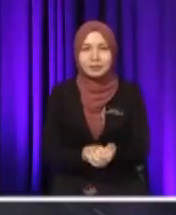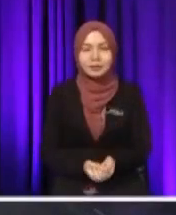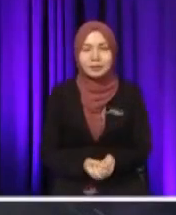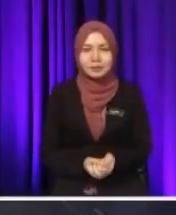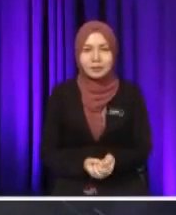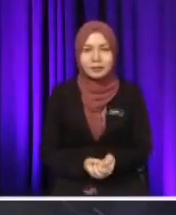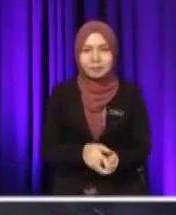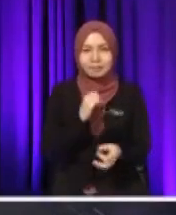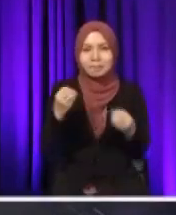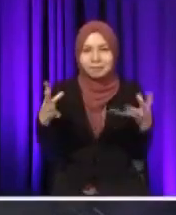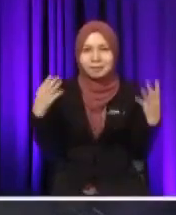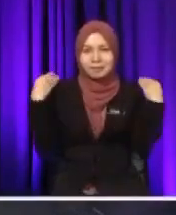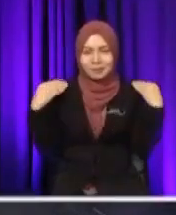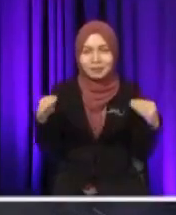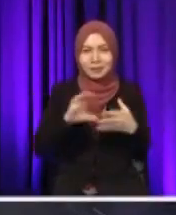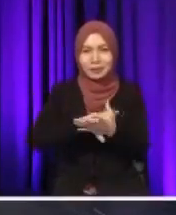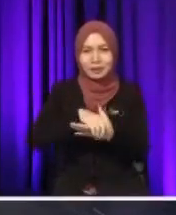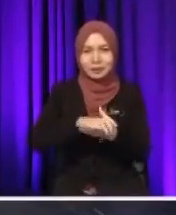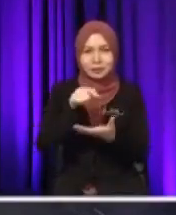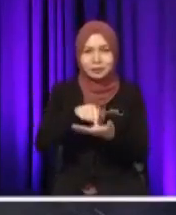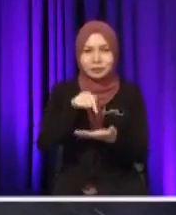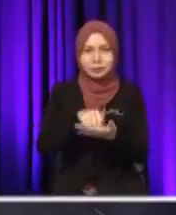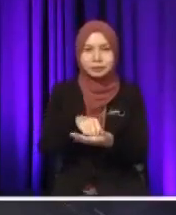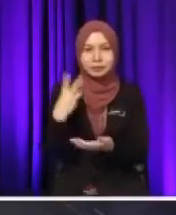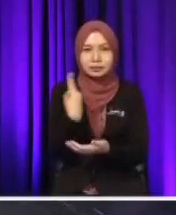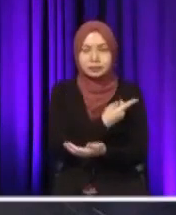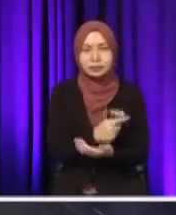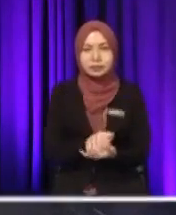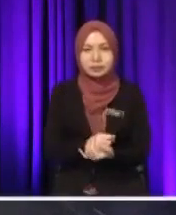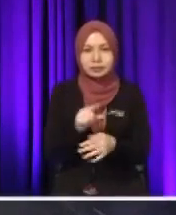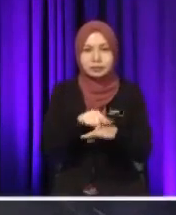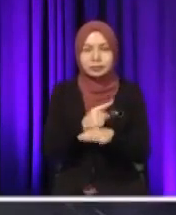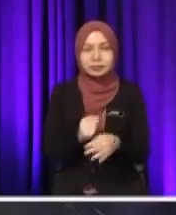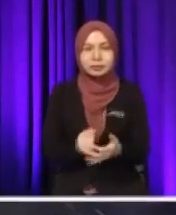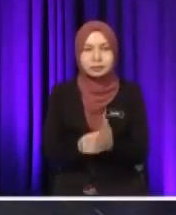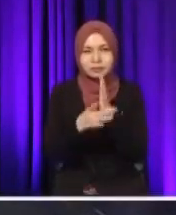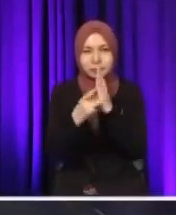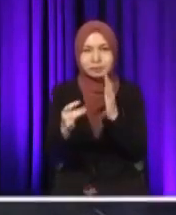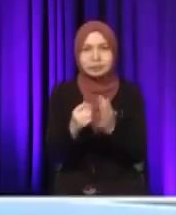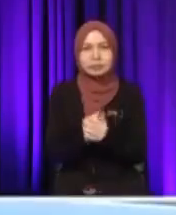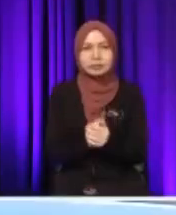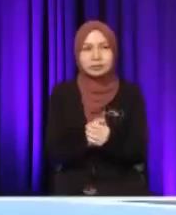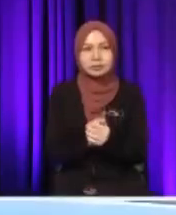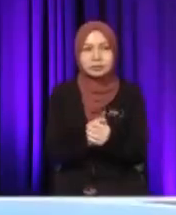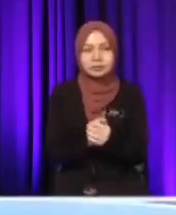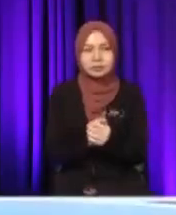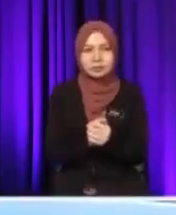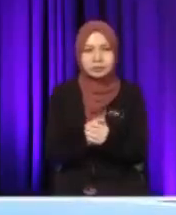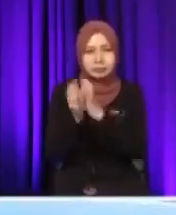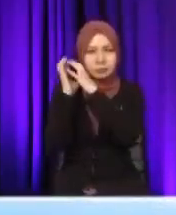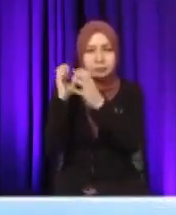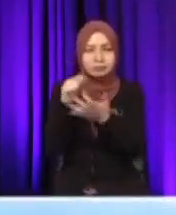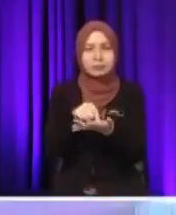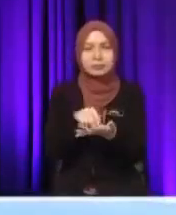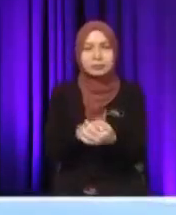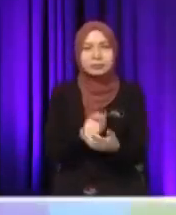dah beli dah sabun cikgu ni. Wah. Kita menggunakan minyak sawit betul tak? Ya betul, minyak sawit. Okey, baiklah. Okay. Sebelum kita teruskan dengan kelas kita hari